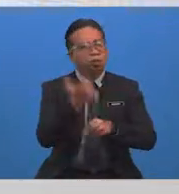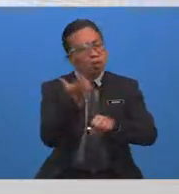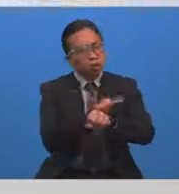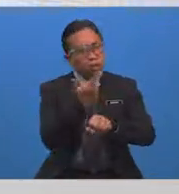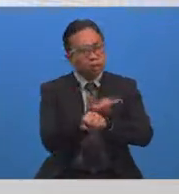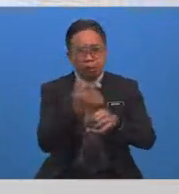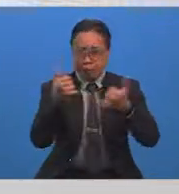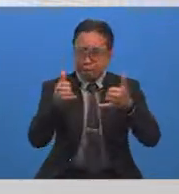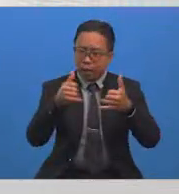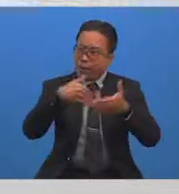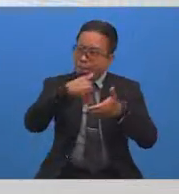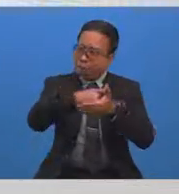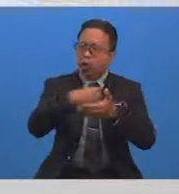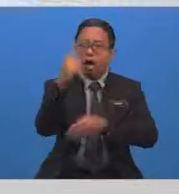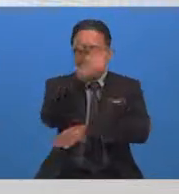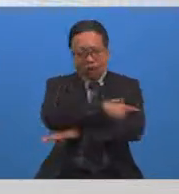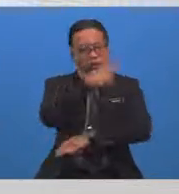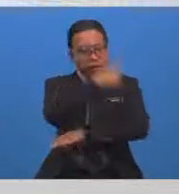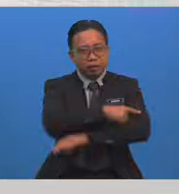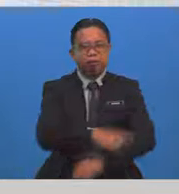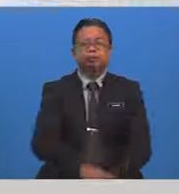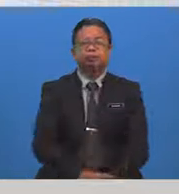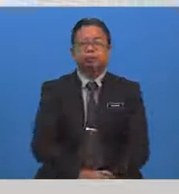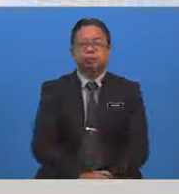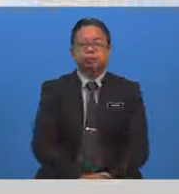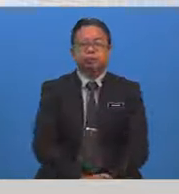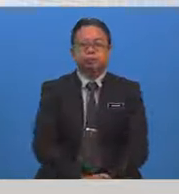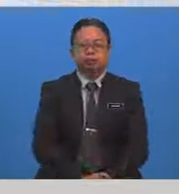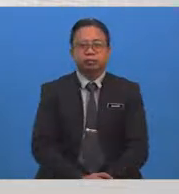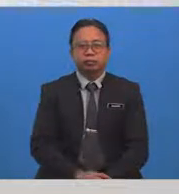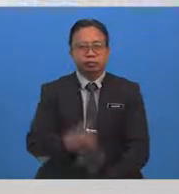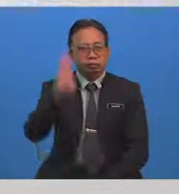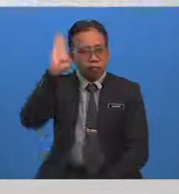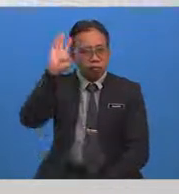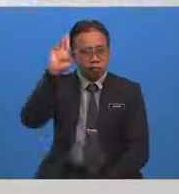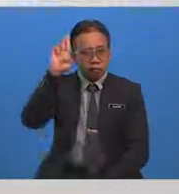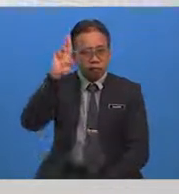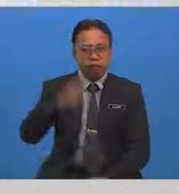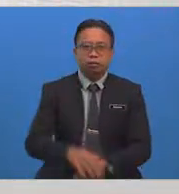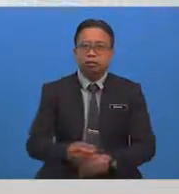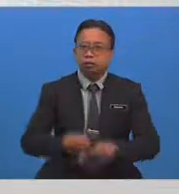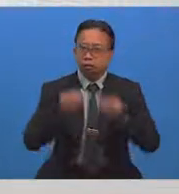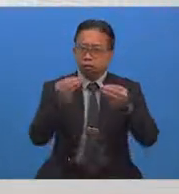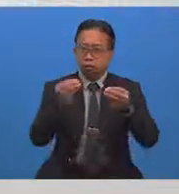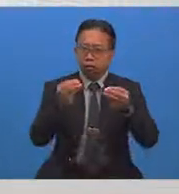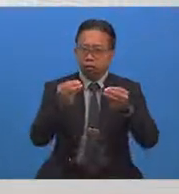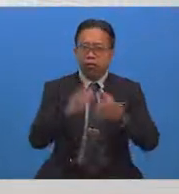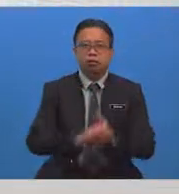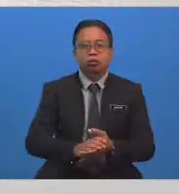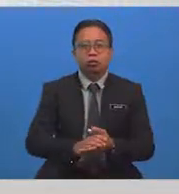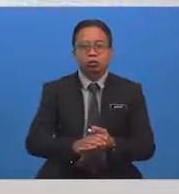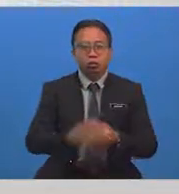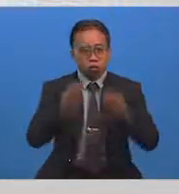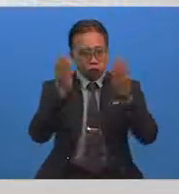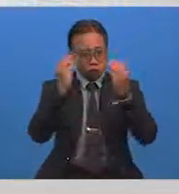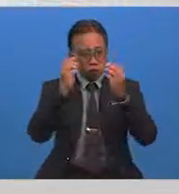bermain bola FIFA setiap kali Brandon dianugrahi toko murid kerana